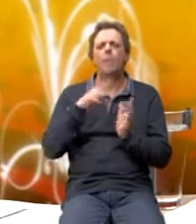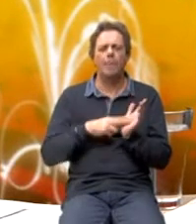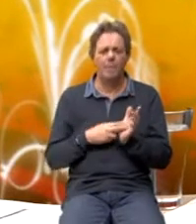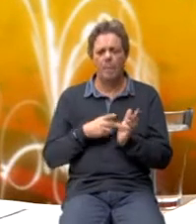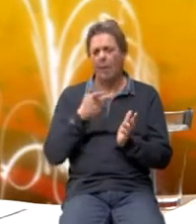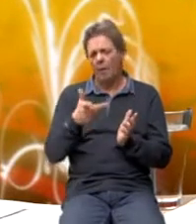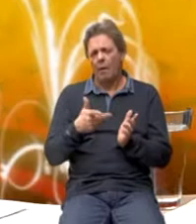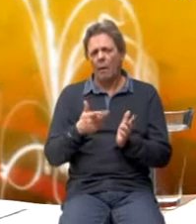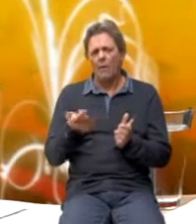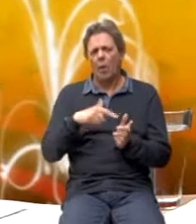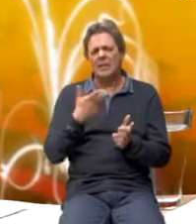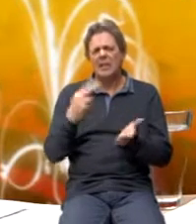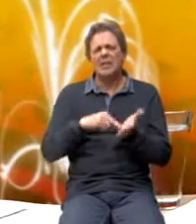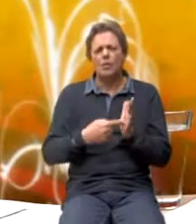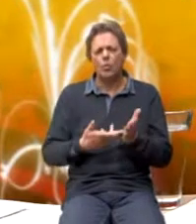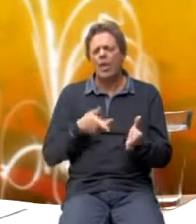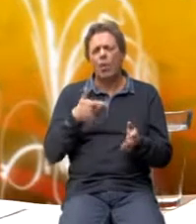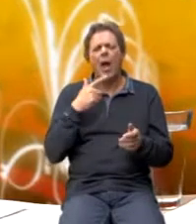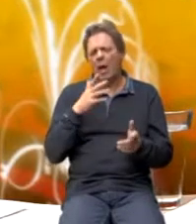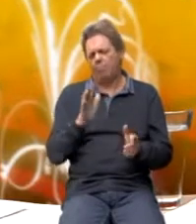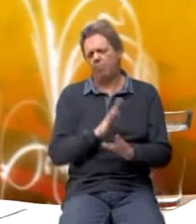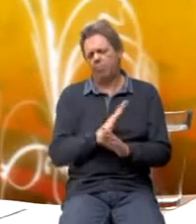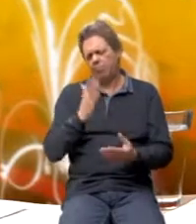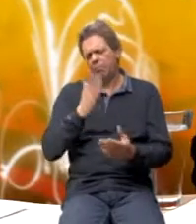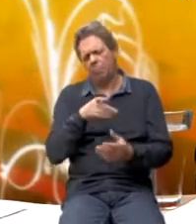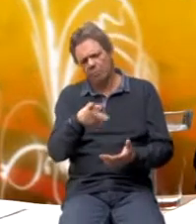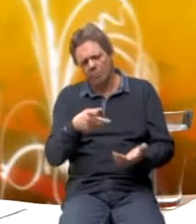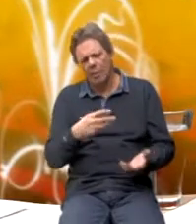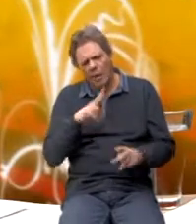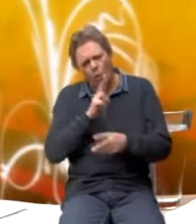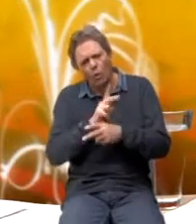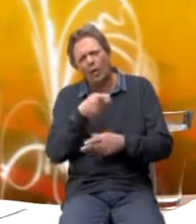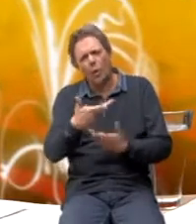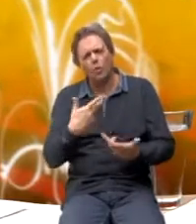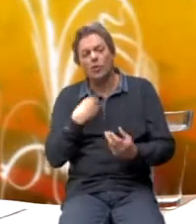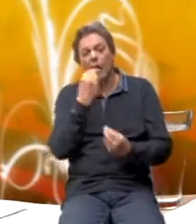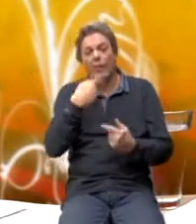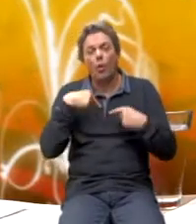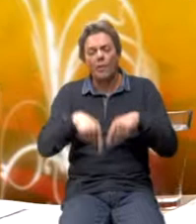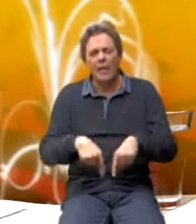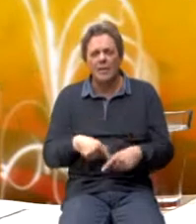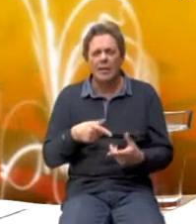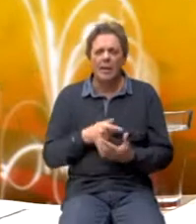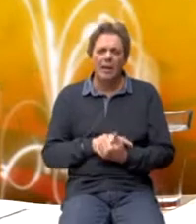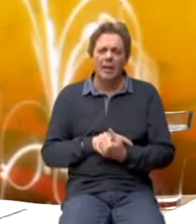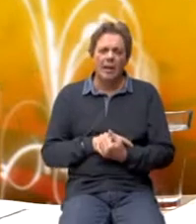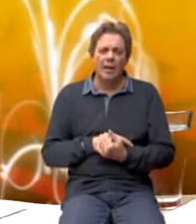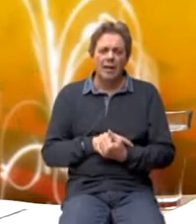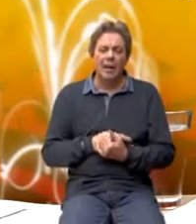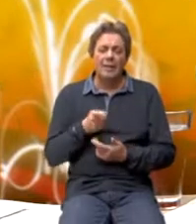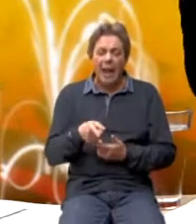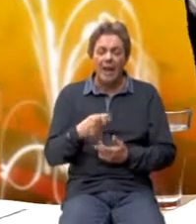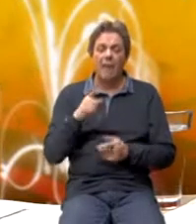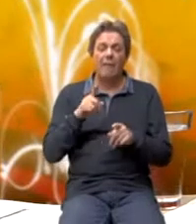je najmjerodavnija za ono što mi jedemo uzgojeno kod nas. A ne znam, jeste li vi mjerodavni iz ono što mi uvezemo